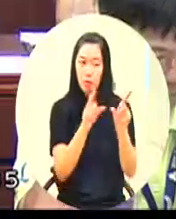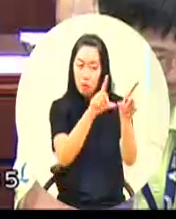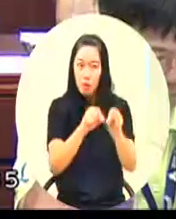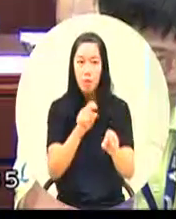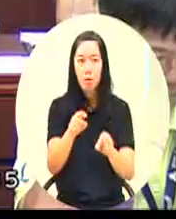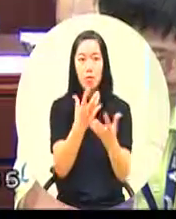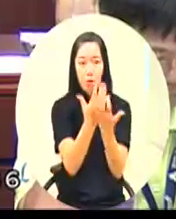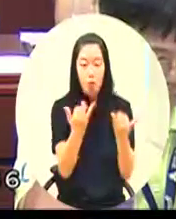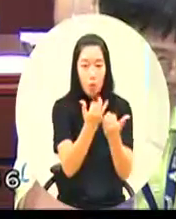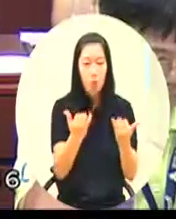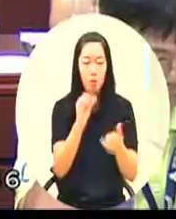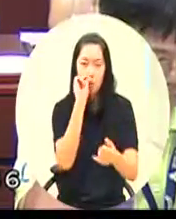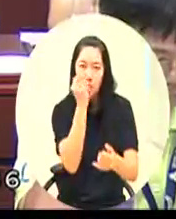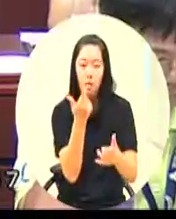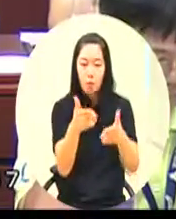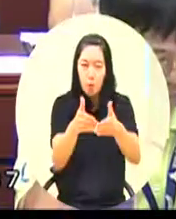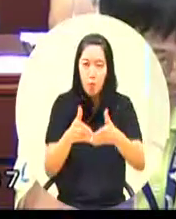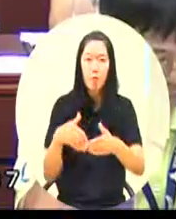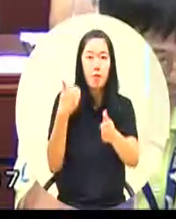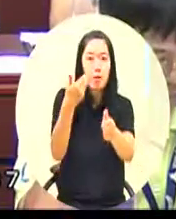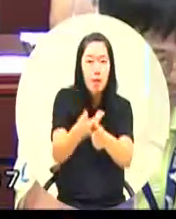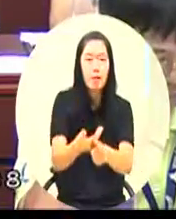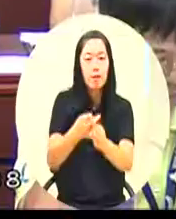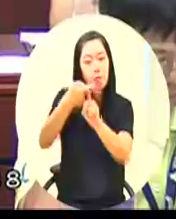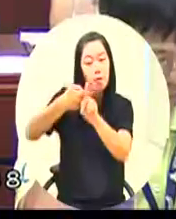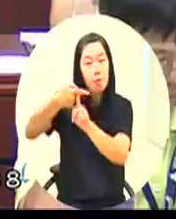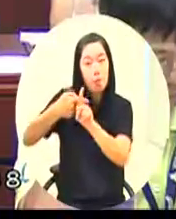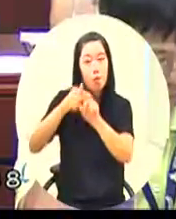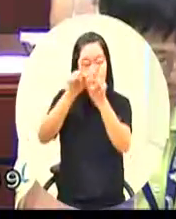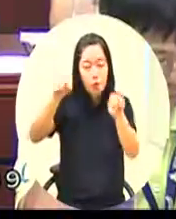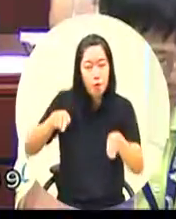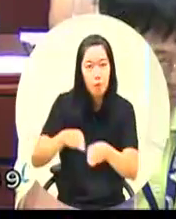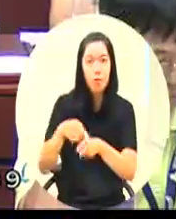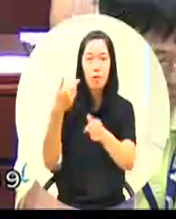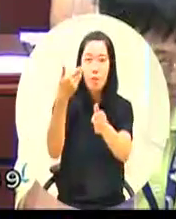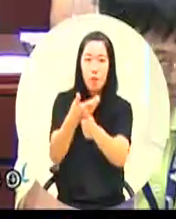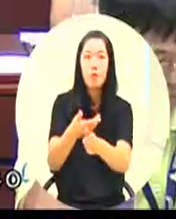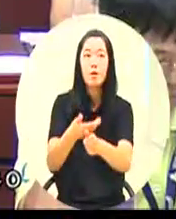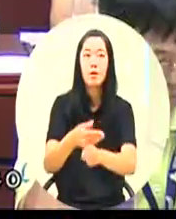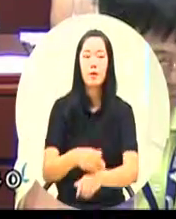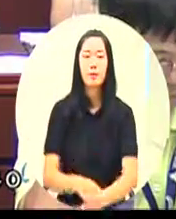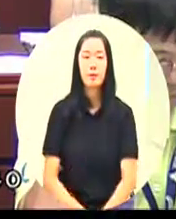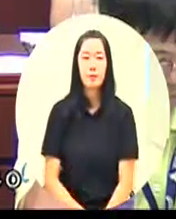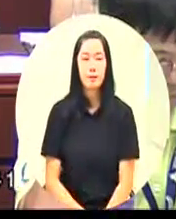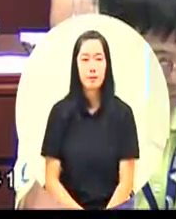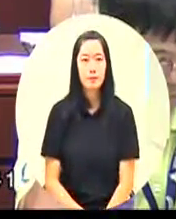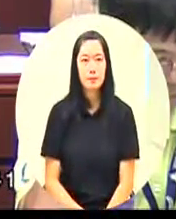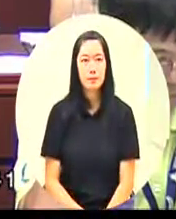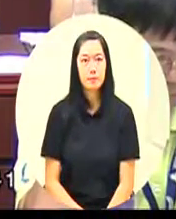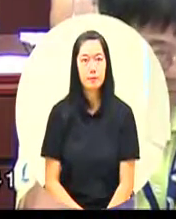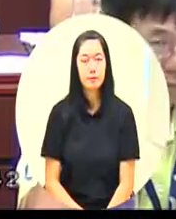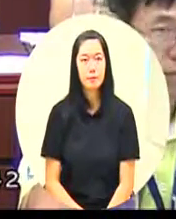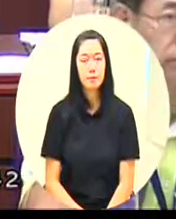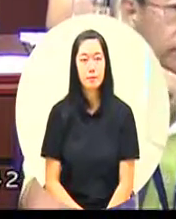给他特别的那个量表，那个行为的一个量表这样。